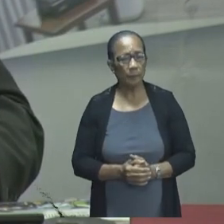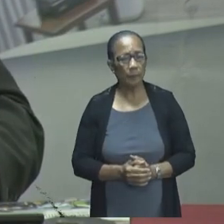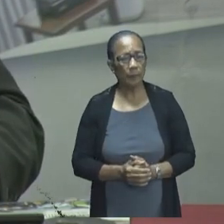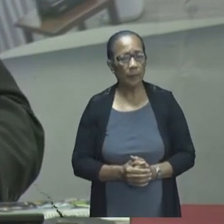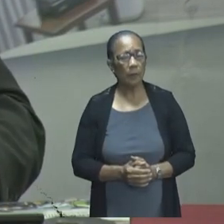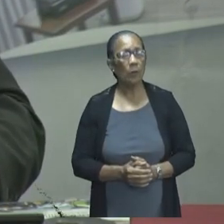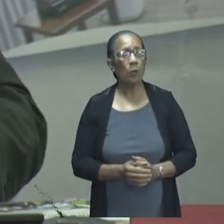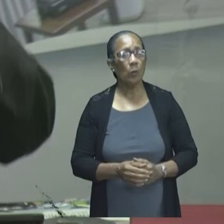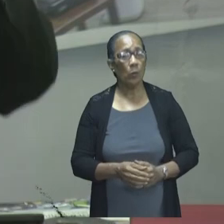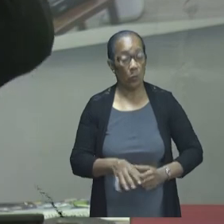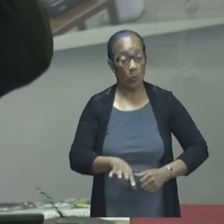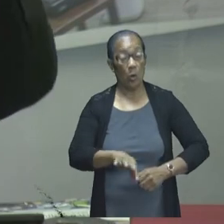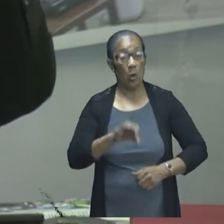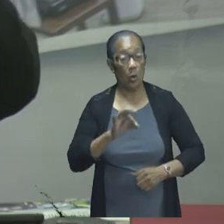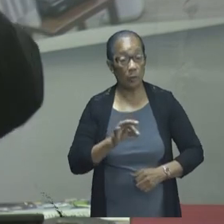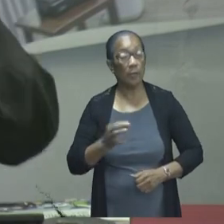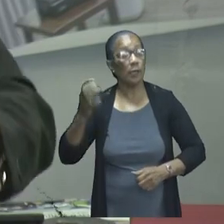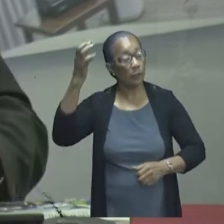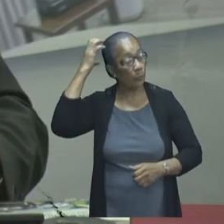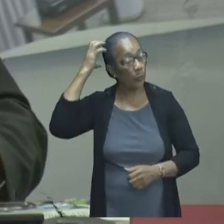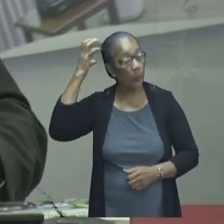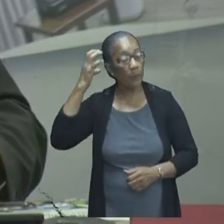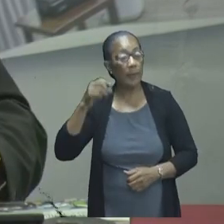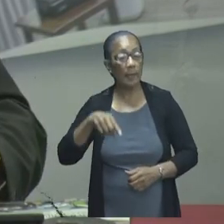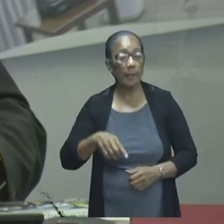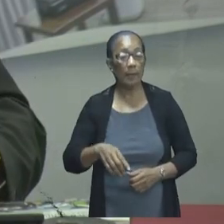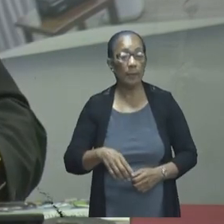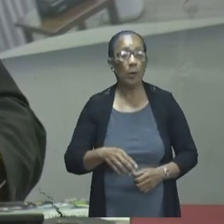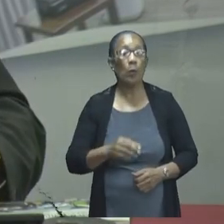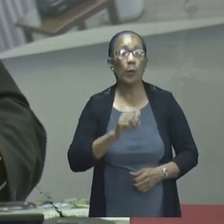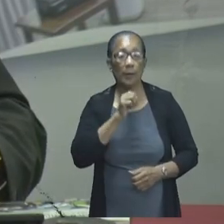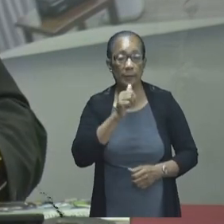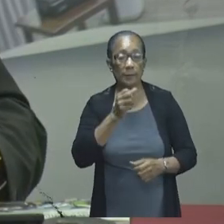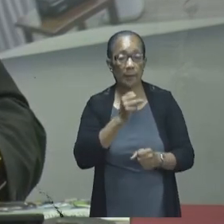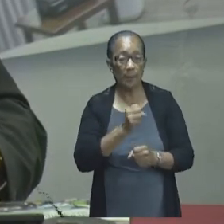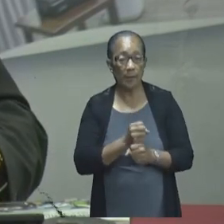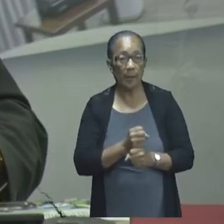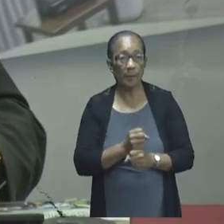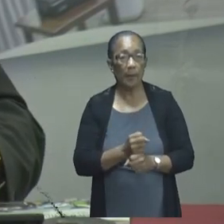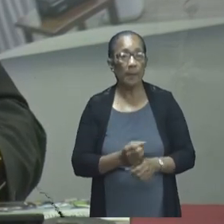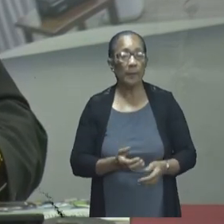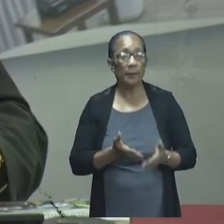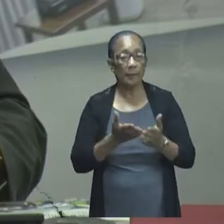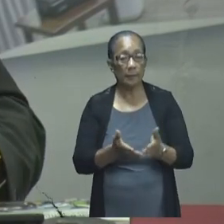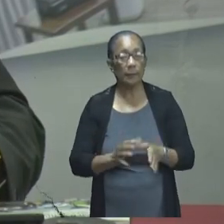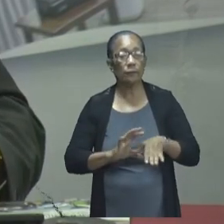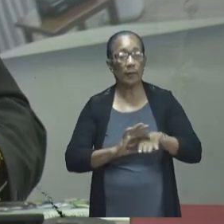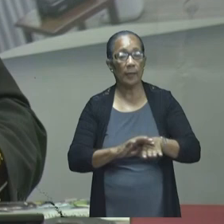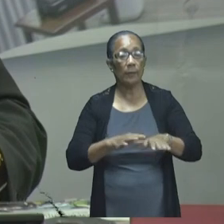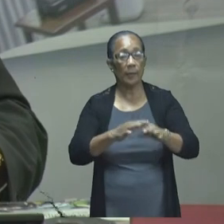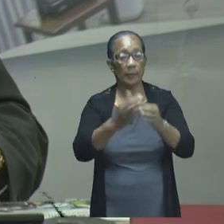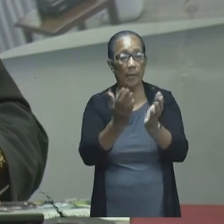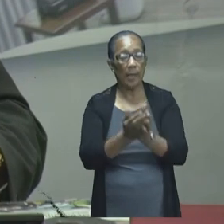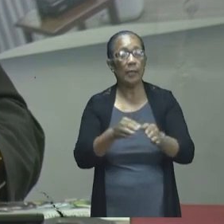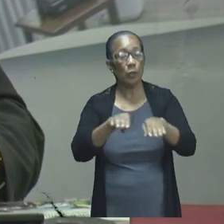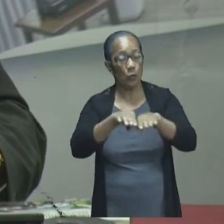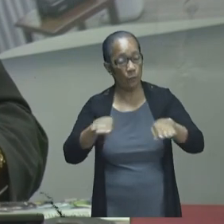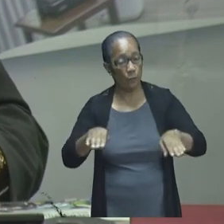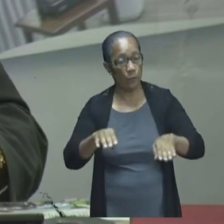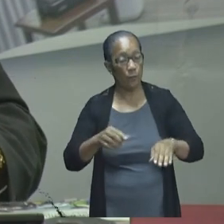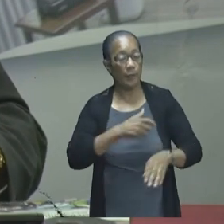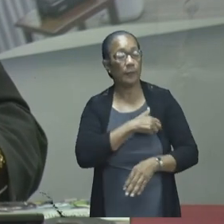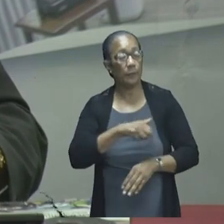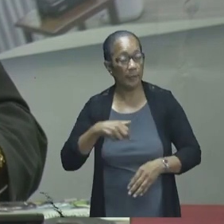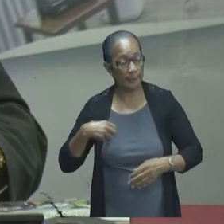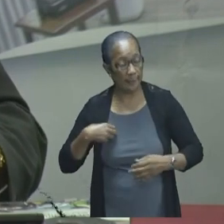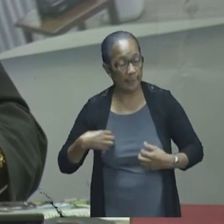voor haar stuk binnen het forum wat hiervoor creëer dus met inzet van leiderschap op alle niveaus en uiteindelijk zullen het op het niveau van de president is